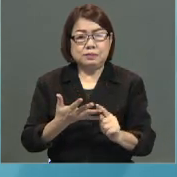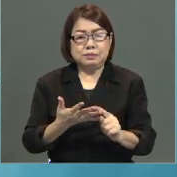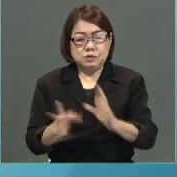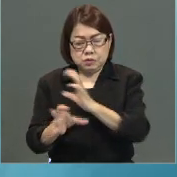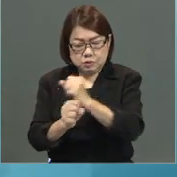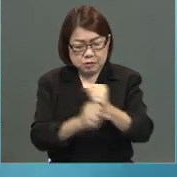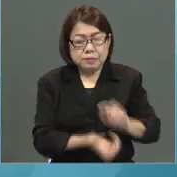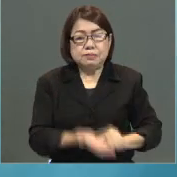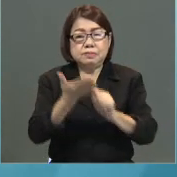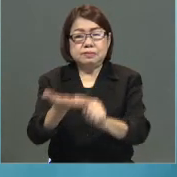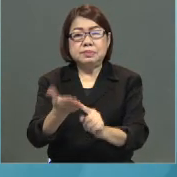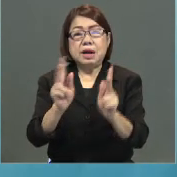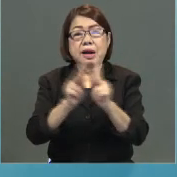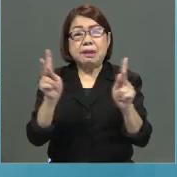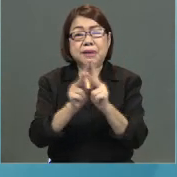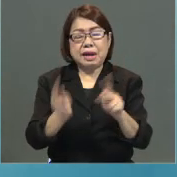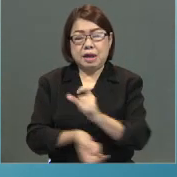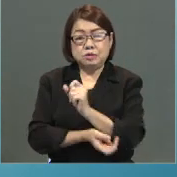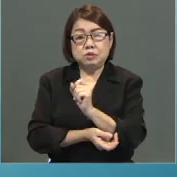ครับก็นำเข้าที่ประชุมของส.ป.ก.ชุดใหญ่นี่นะครับเพื่อขออนุมัติ